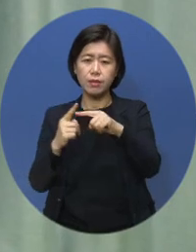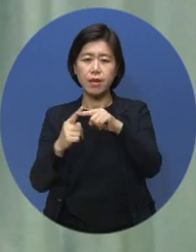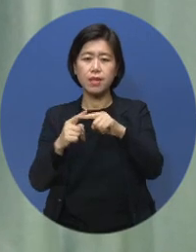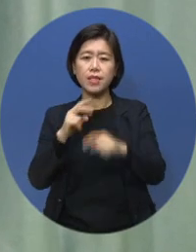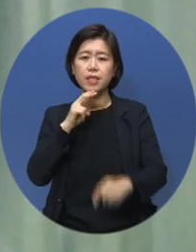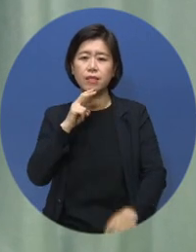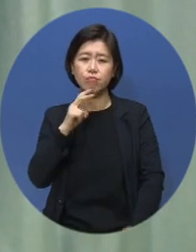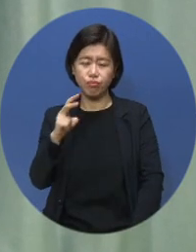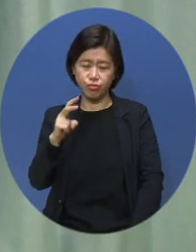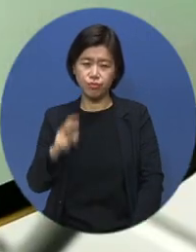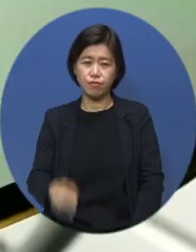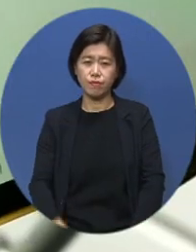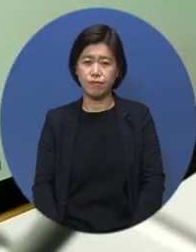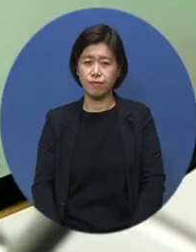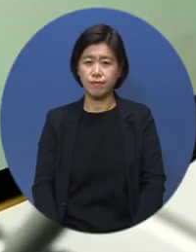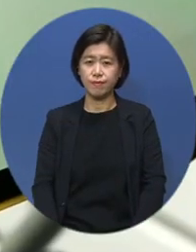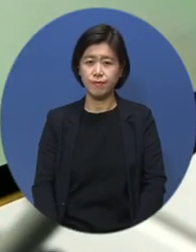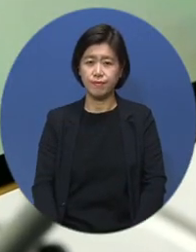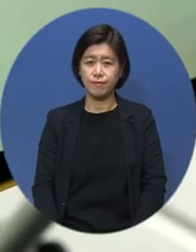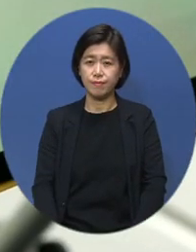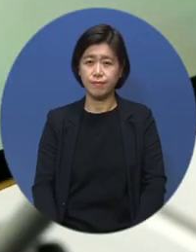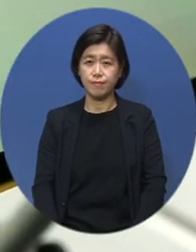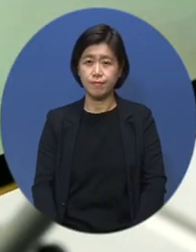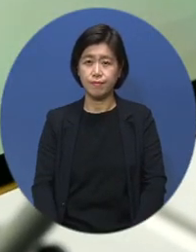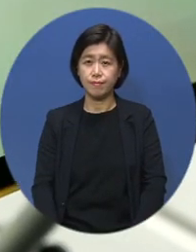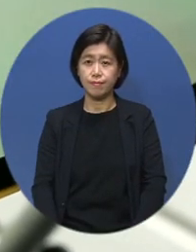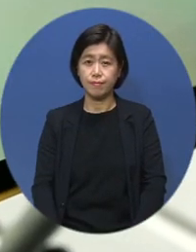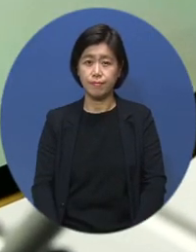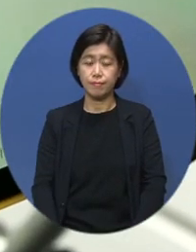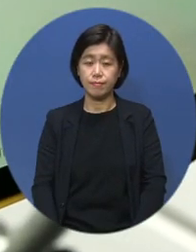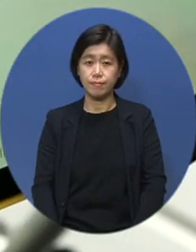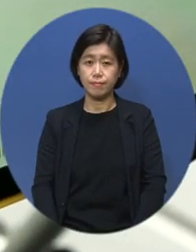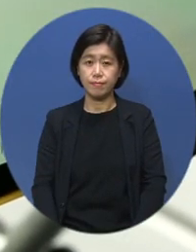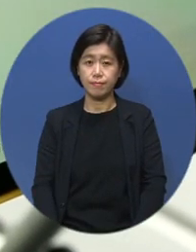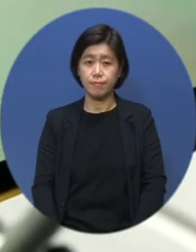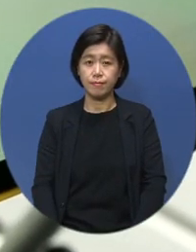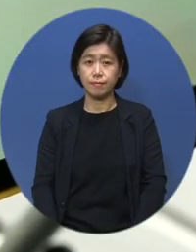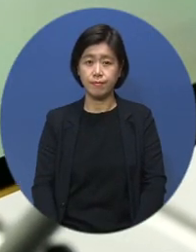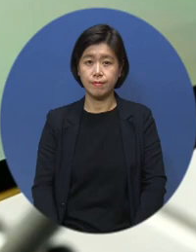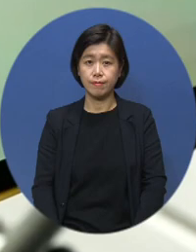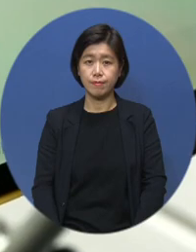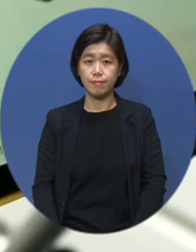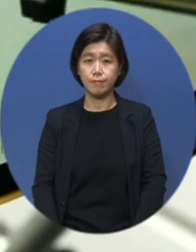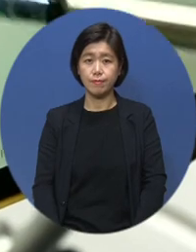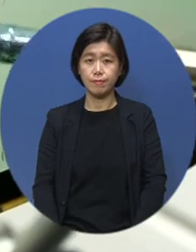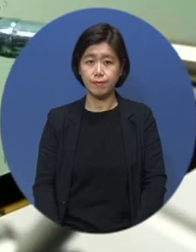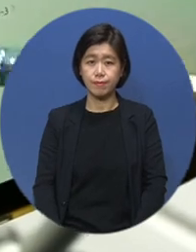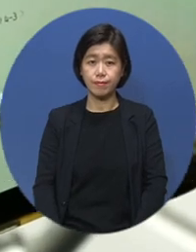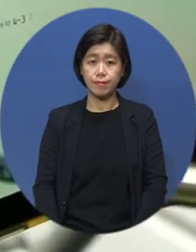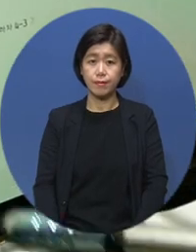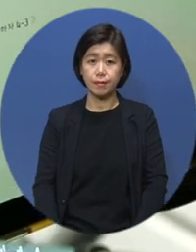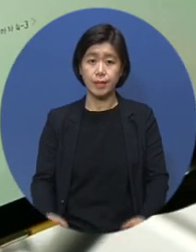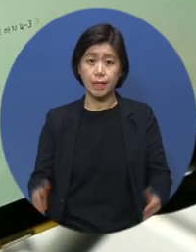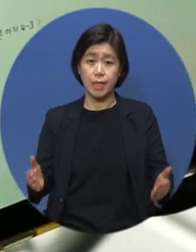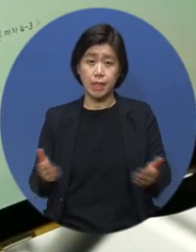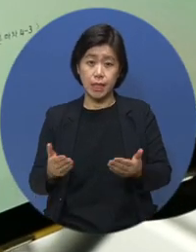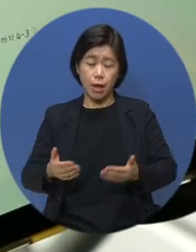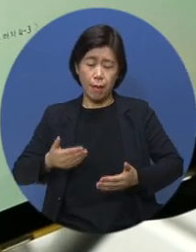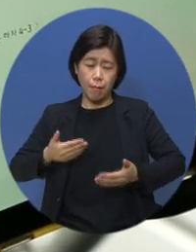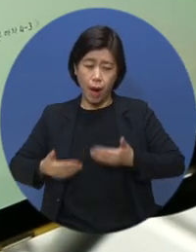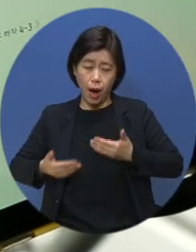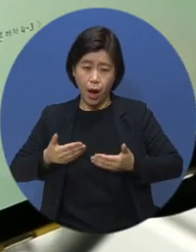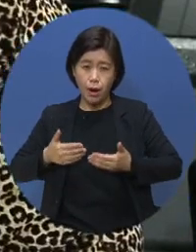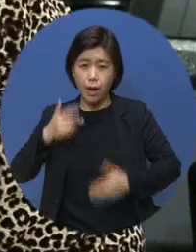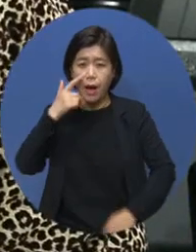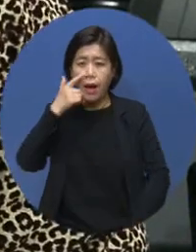돼 차가운 표 니까 40선 아 한창 일로 바쁜 원주 씨 곁을